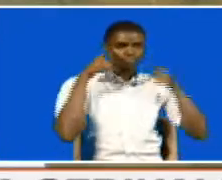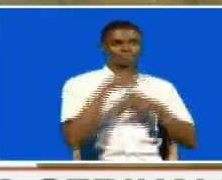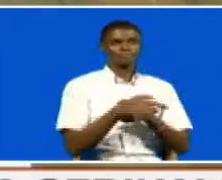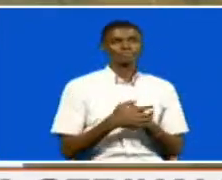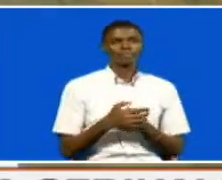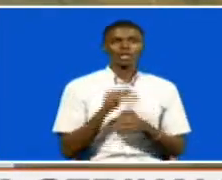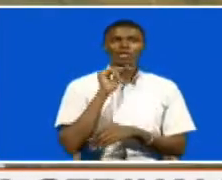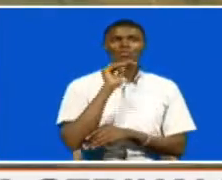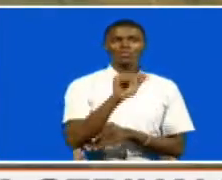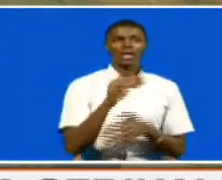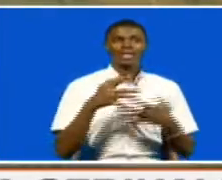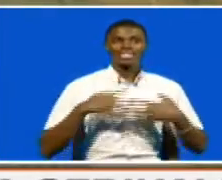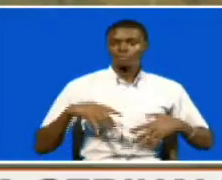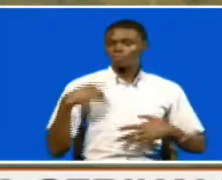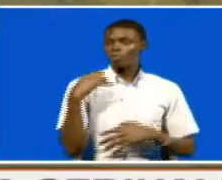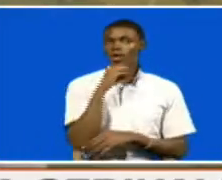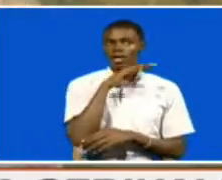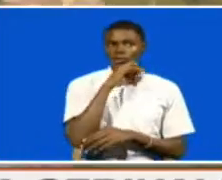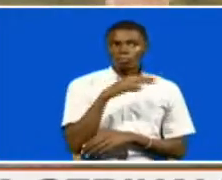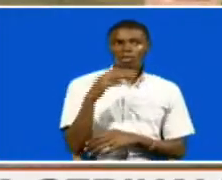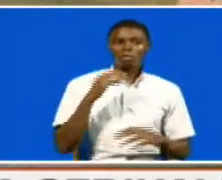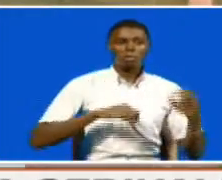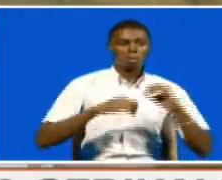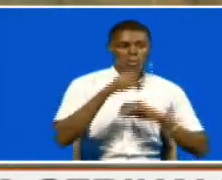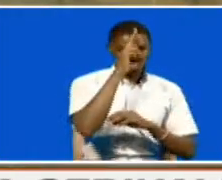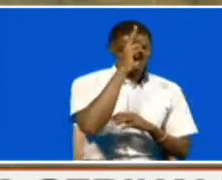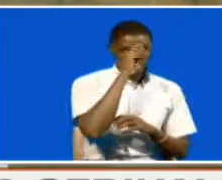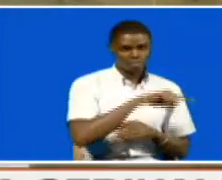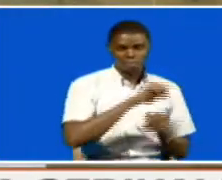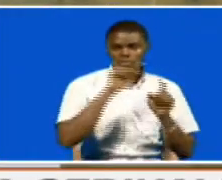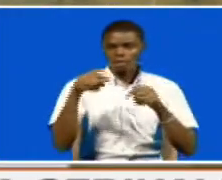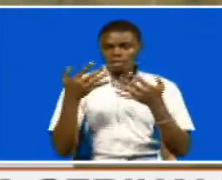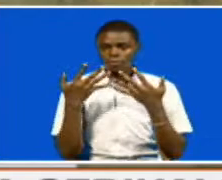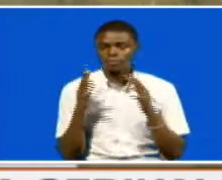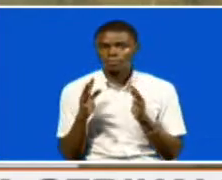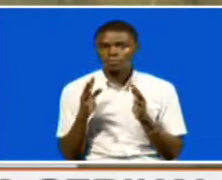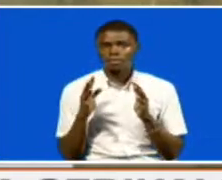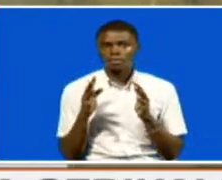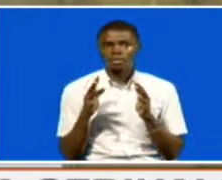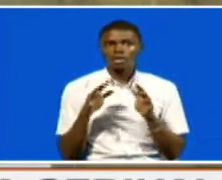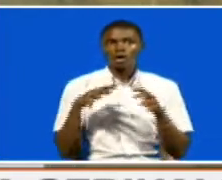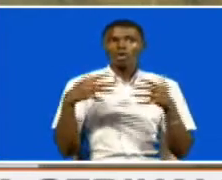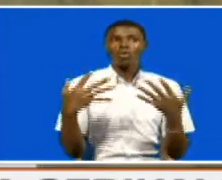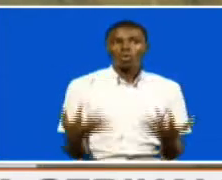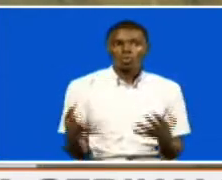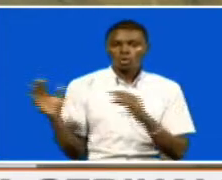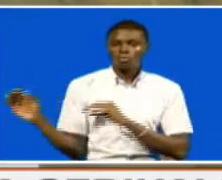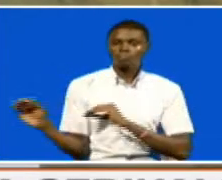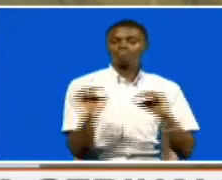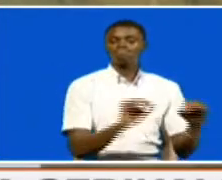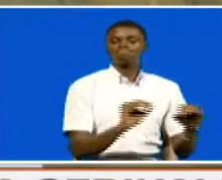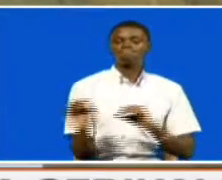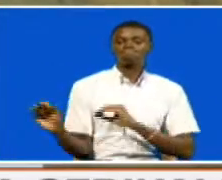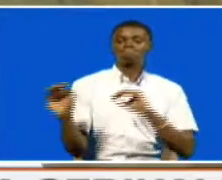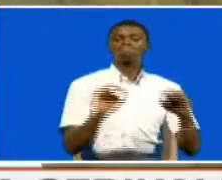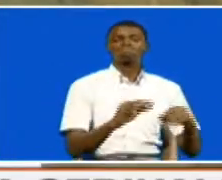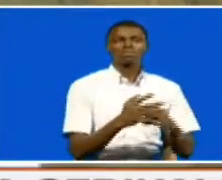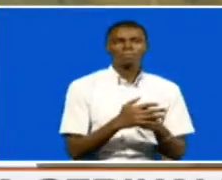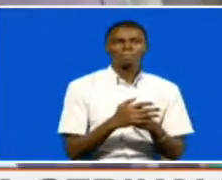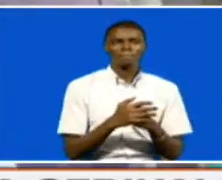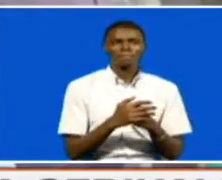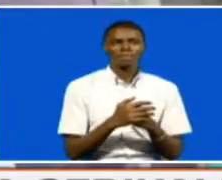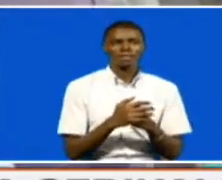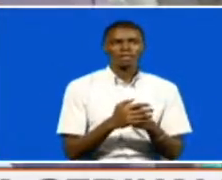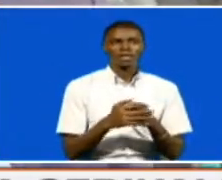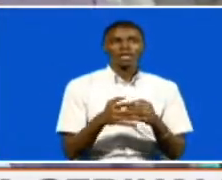hivyo tunaomba wale wanalalamika askari wameenda kule ama wamedeploy, wale